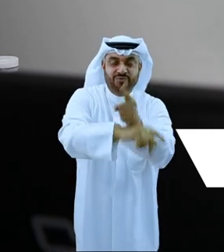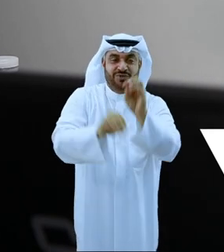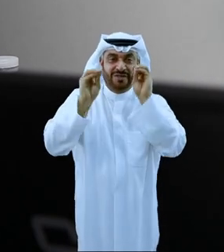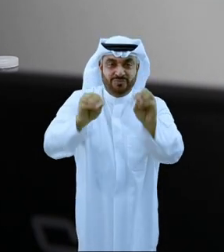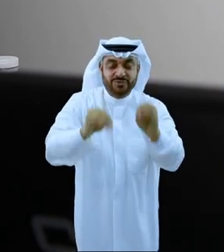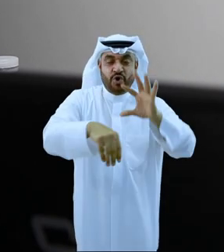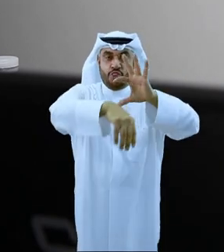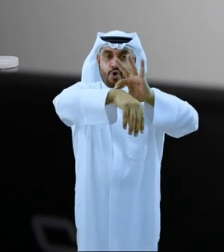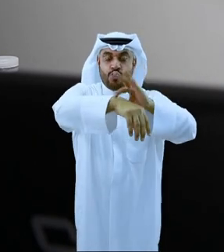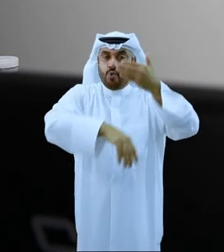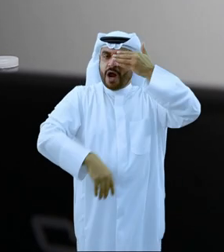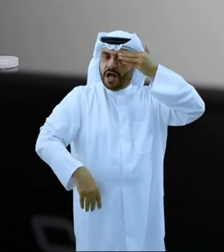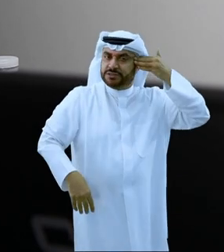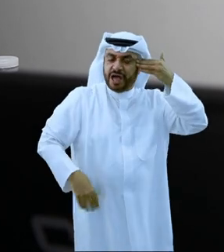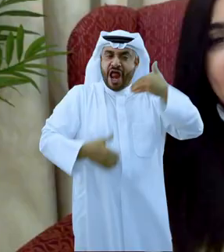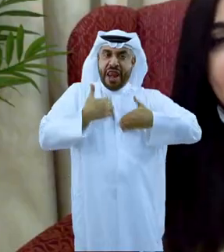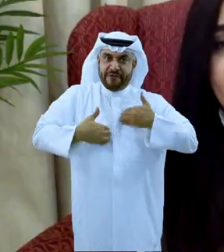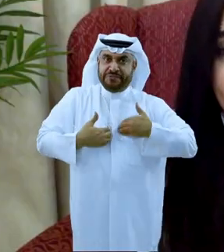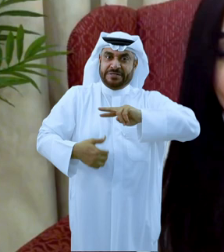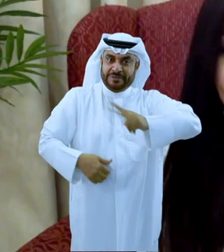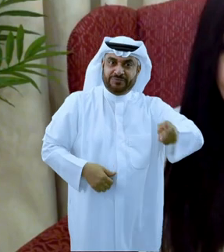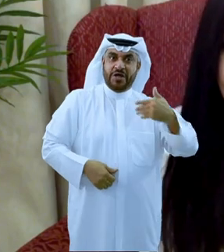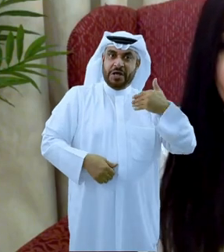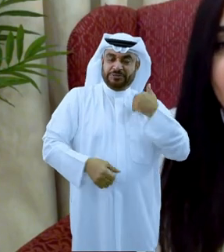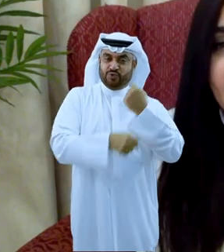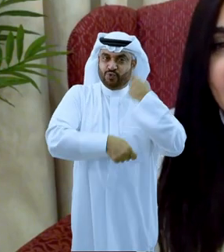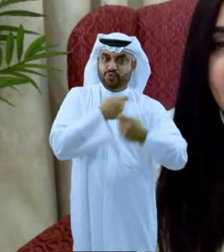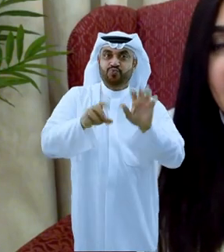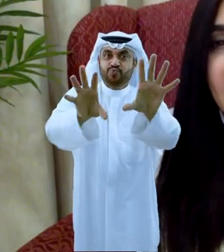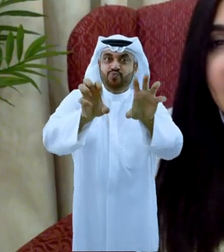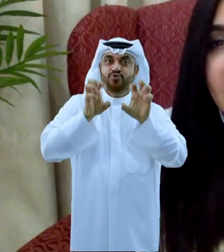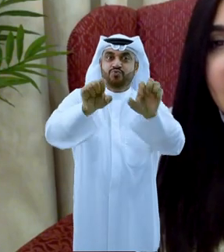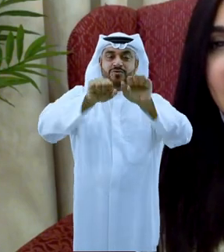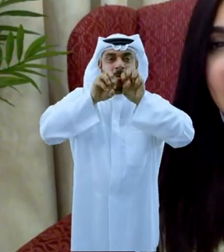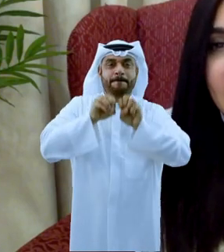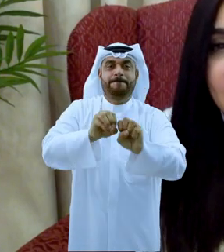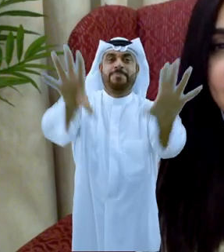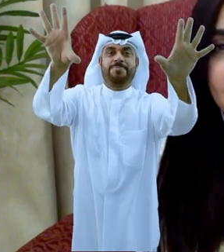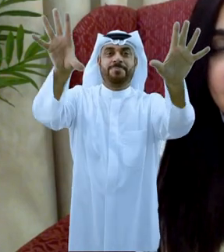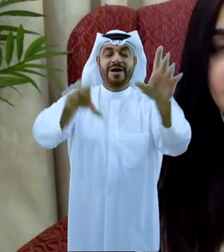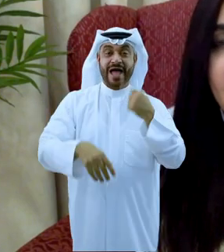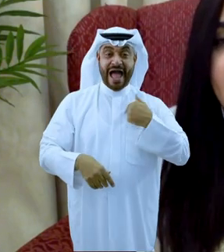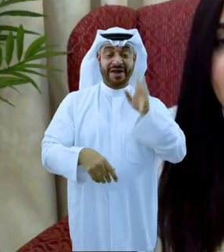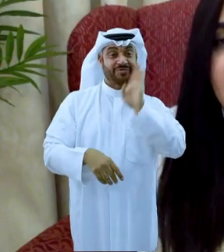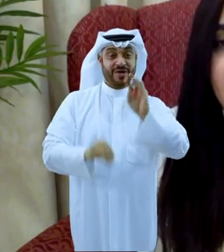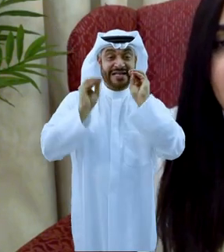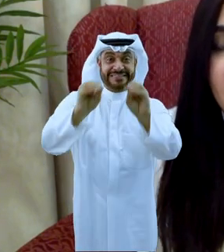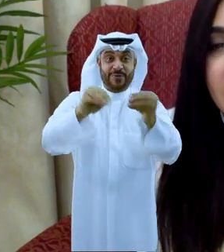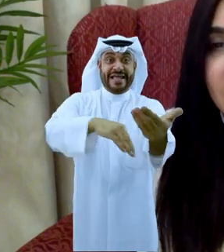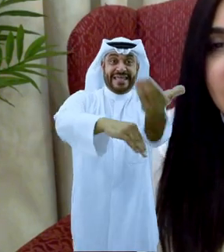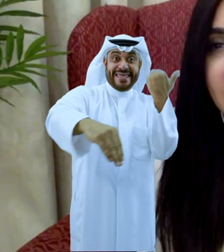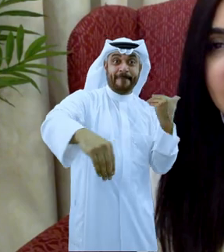وأخصائيين نفسيين. فأنا لازلت عم بدفع القشور. إن ما شاء الله أنتم من الجهات اللي فعالوا وبديتوا مبكر يعني ما شاء الله. إحنا سجلنا